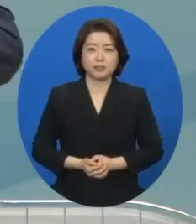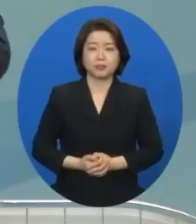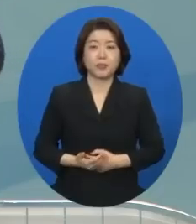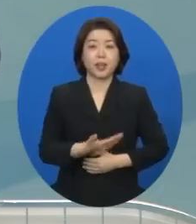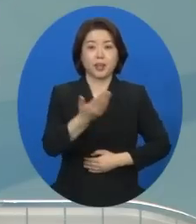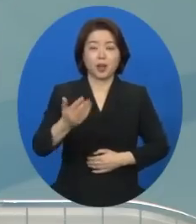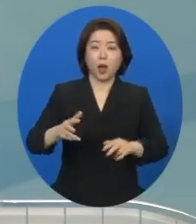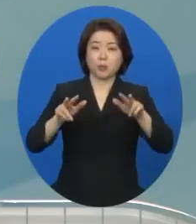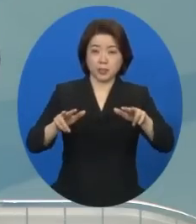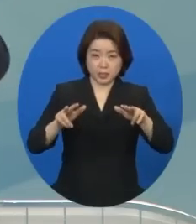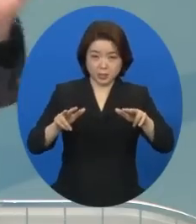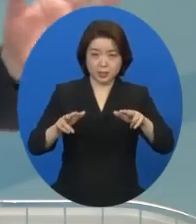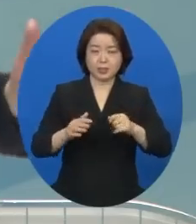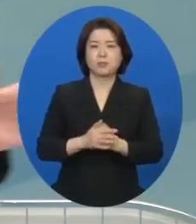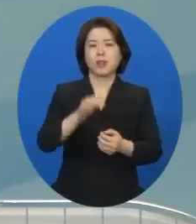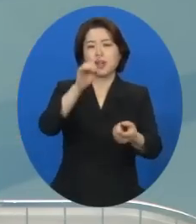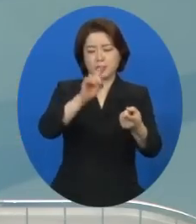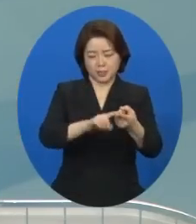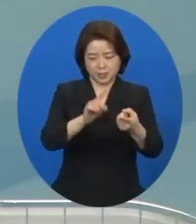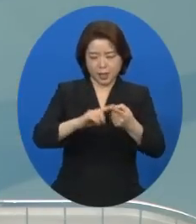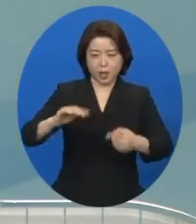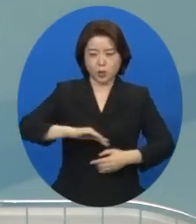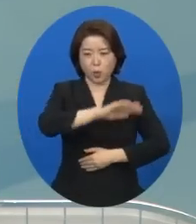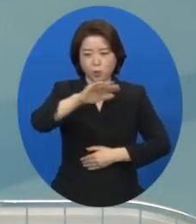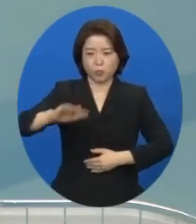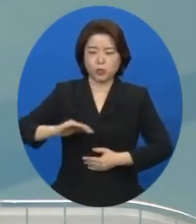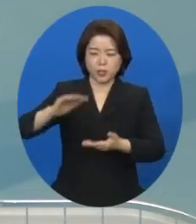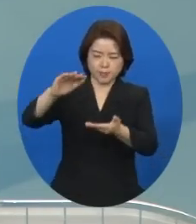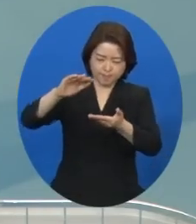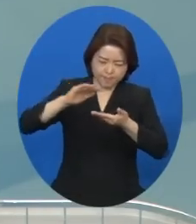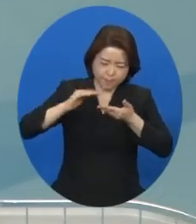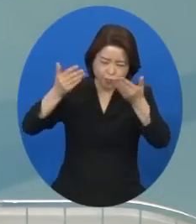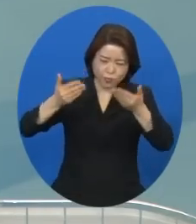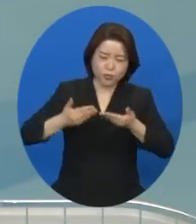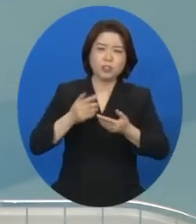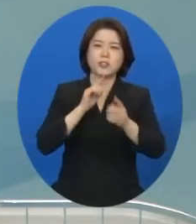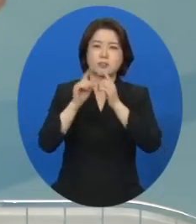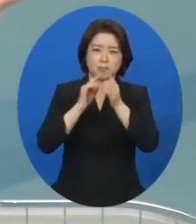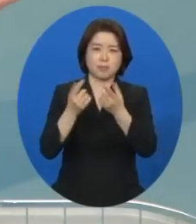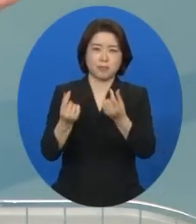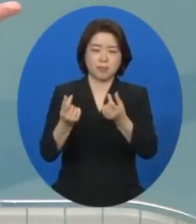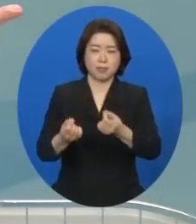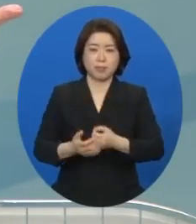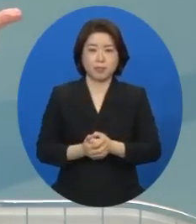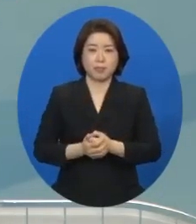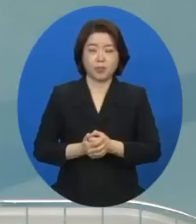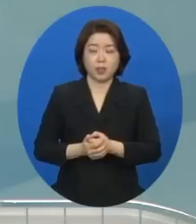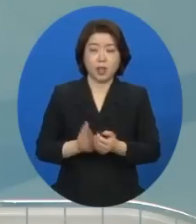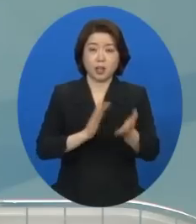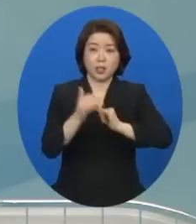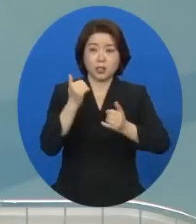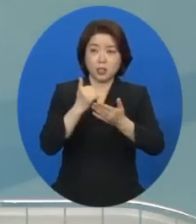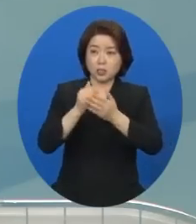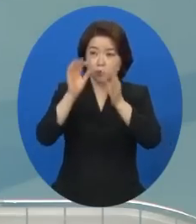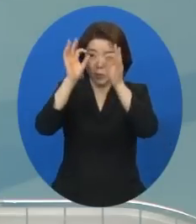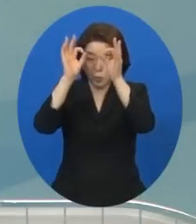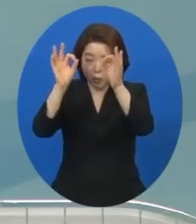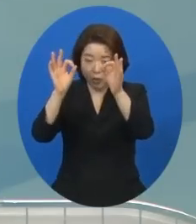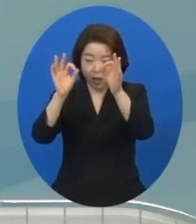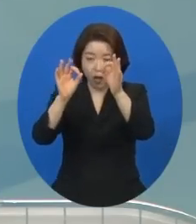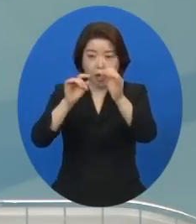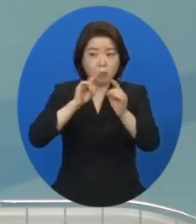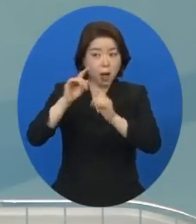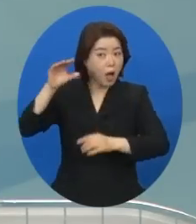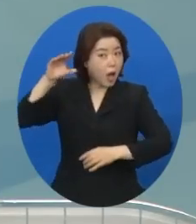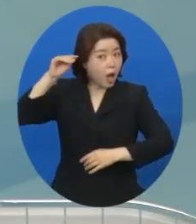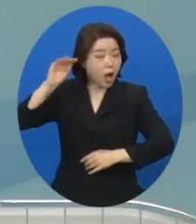여러분 지금 그대로 우리에게 주시는 말씀입니다. 우리는 예수님이 눈에 보이거나 말씀이 들리지